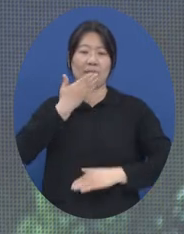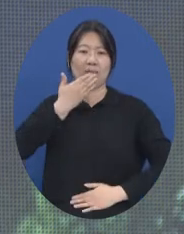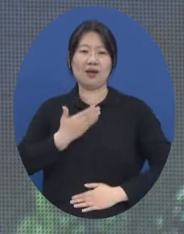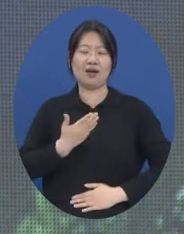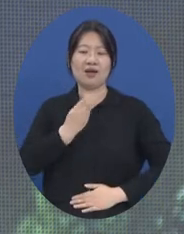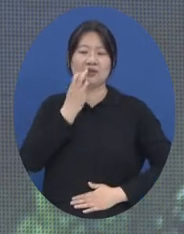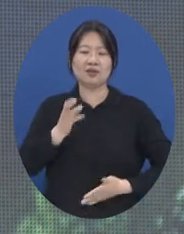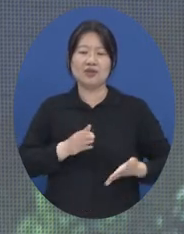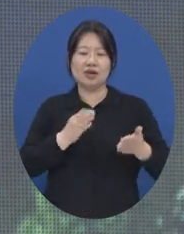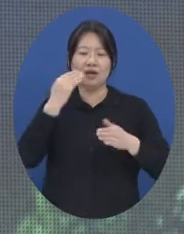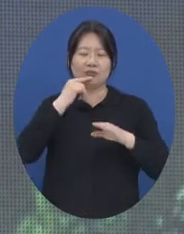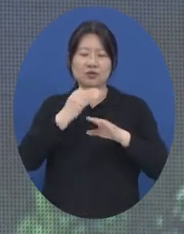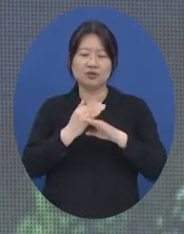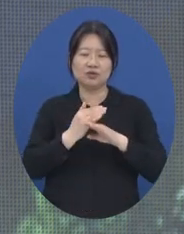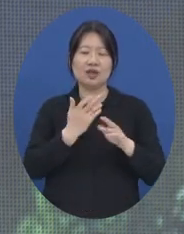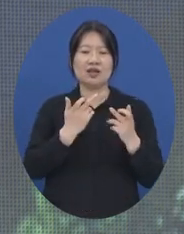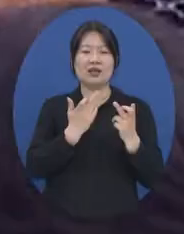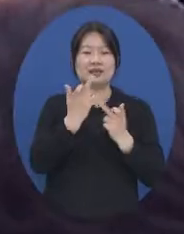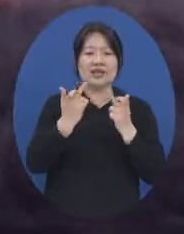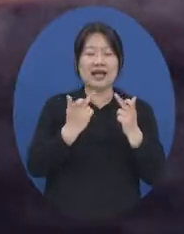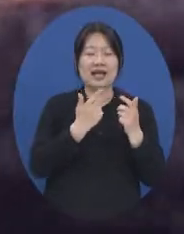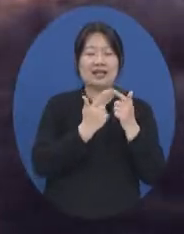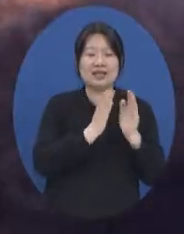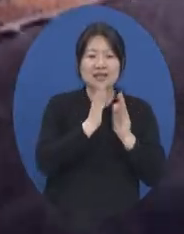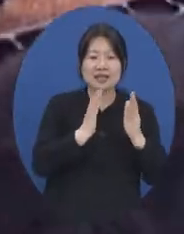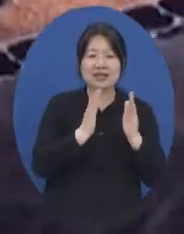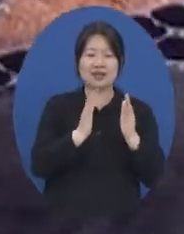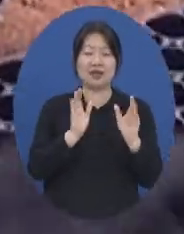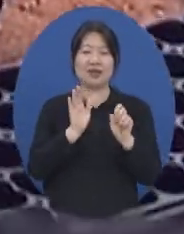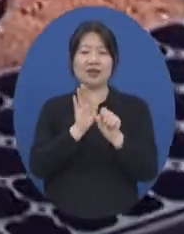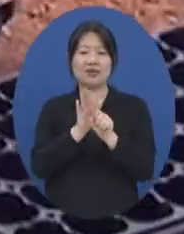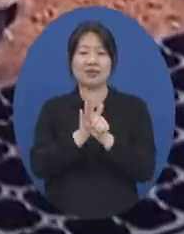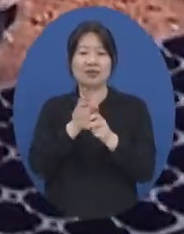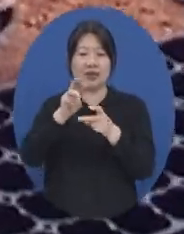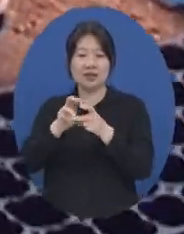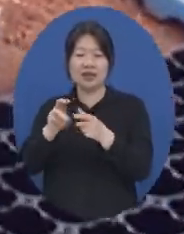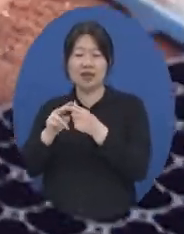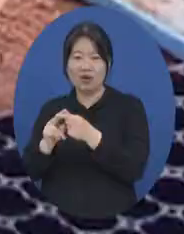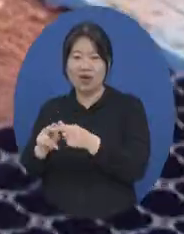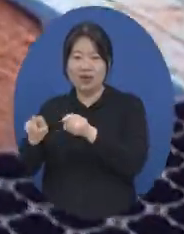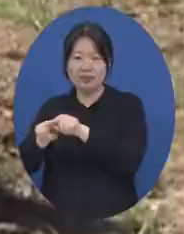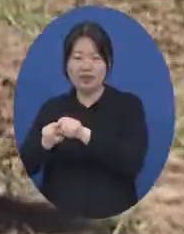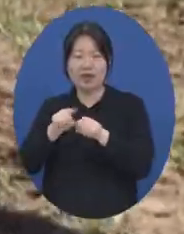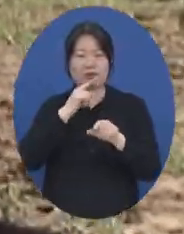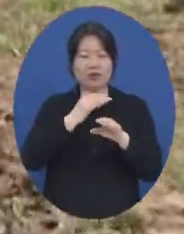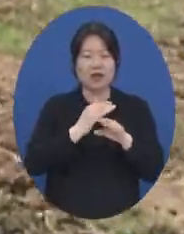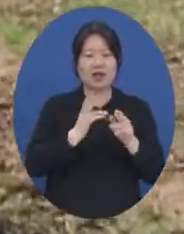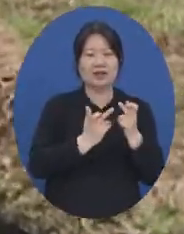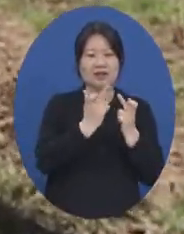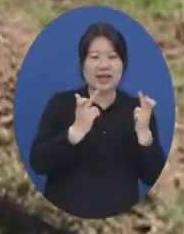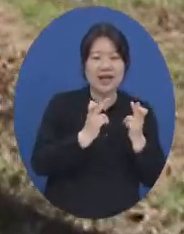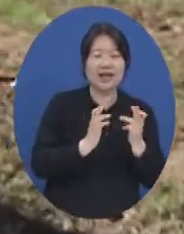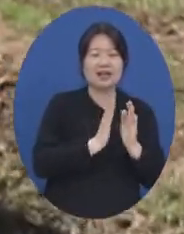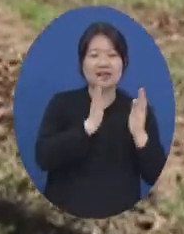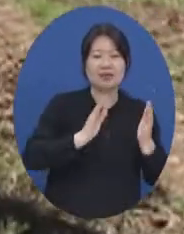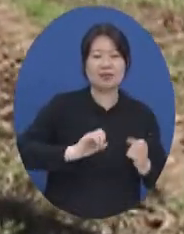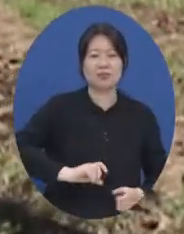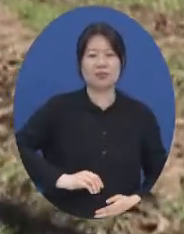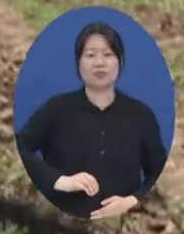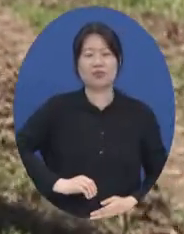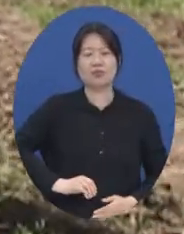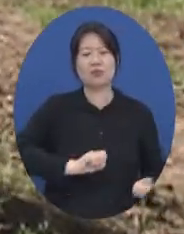경기도 역시 남북산림협력센터와 함께 개풍 양묘장 지원과 같은 북한 산림복원을 위한 노력을 계속해